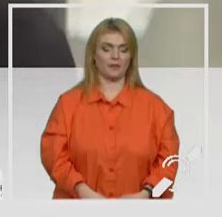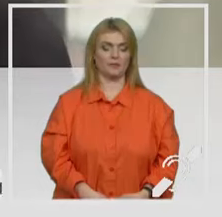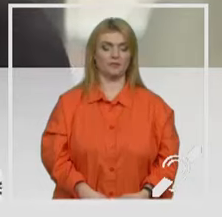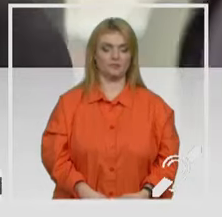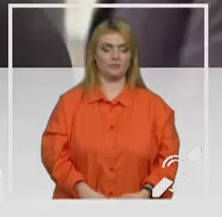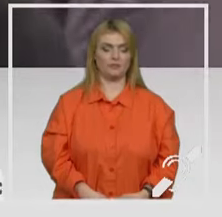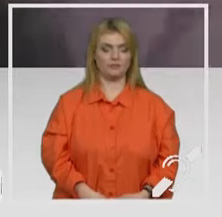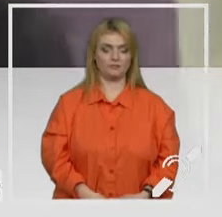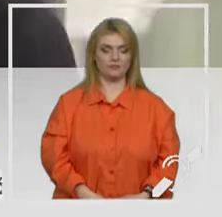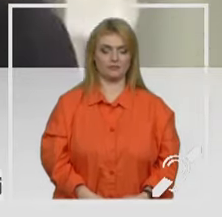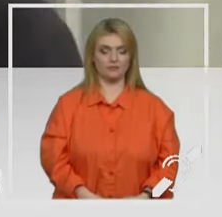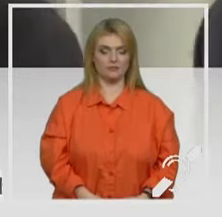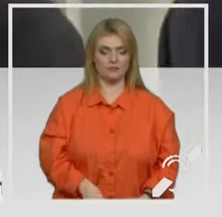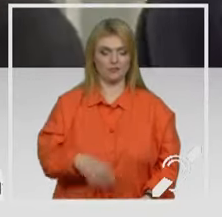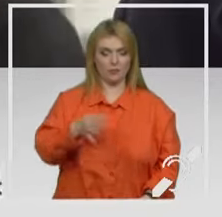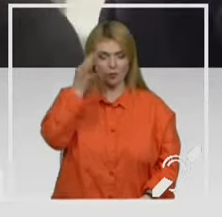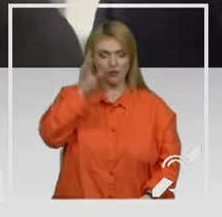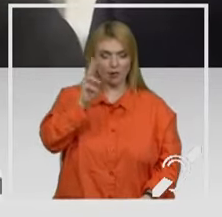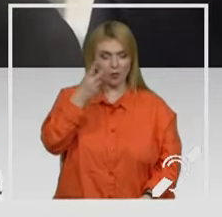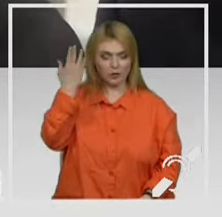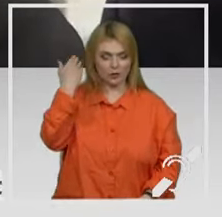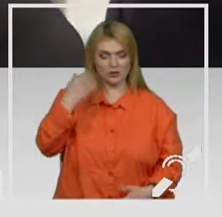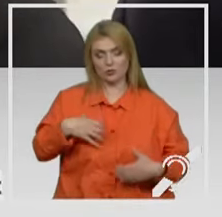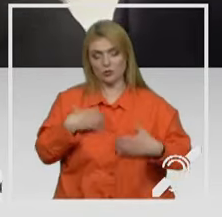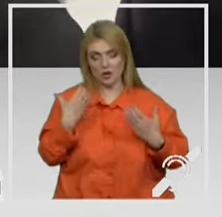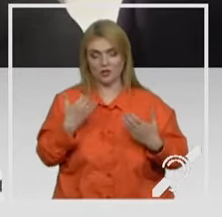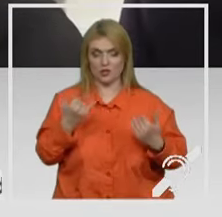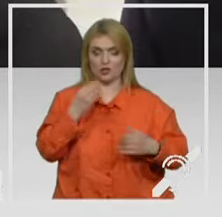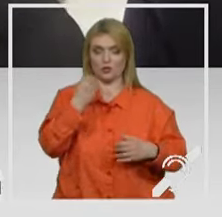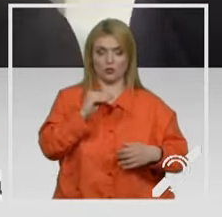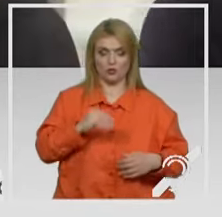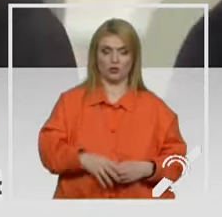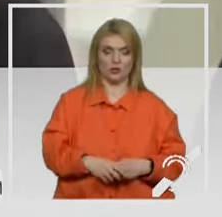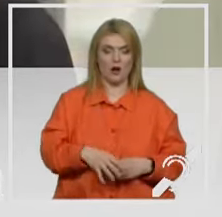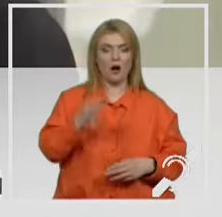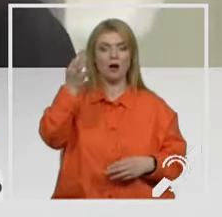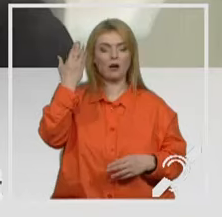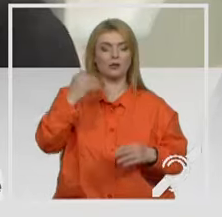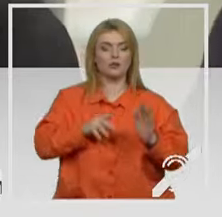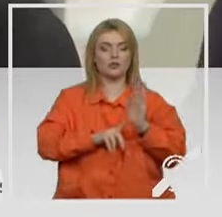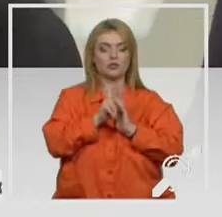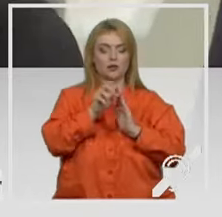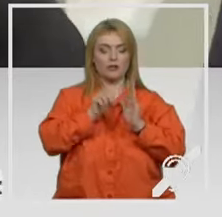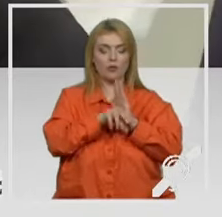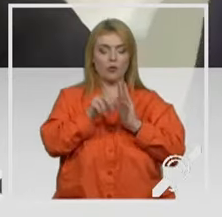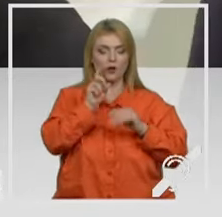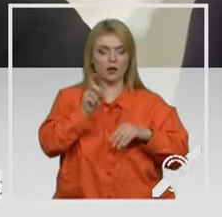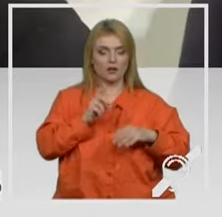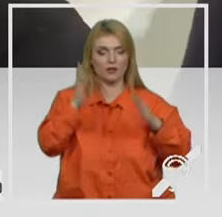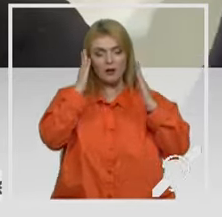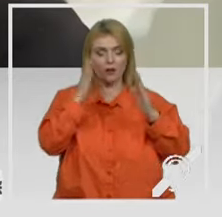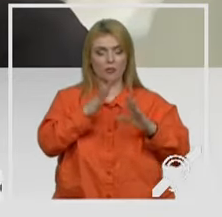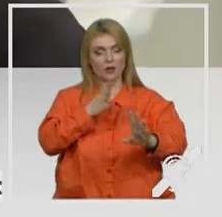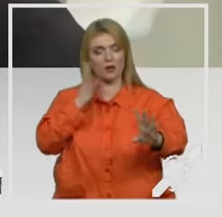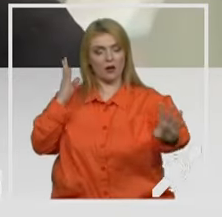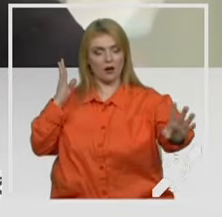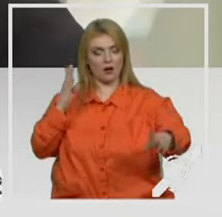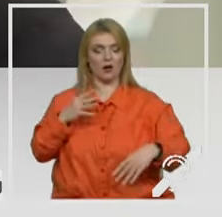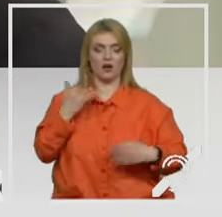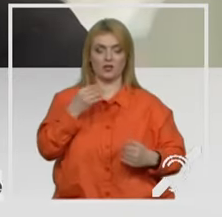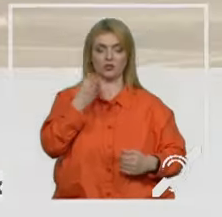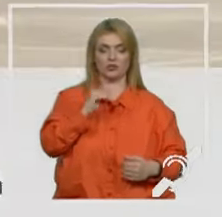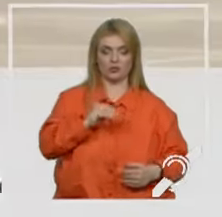I saw here 2 years ago, because my first visit here was exactly almost to the day 2 years ago, when people were fleeing from